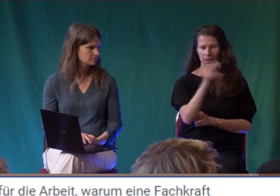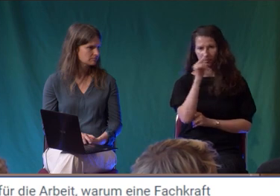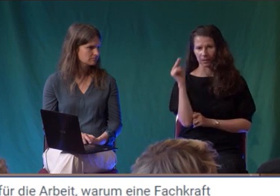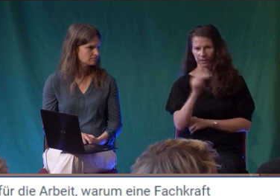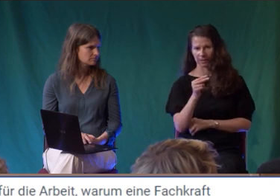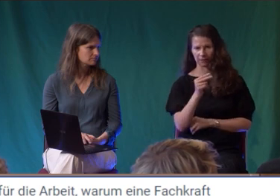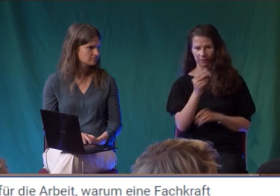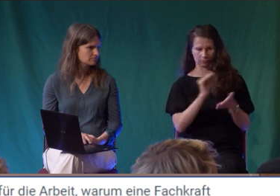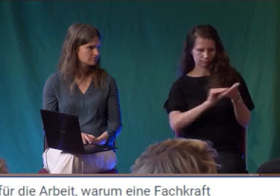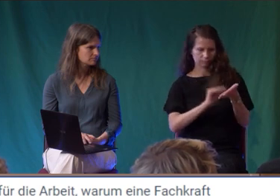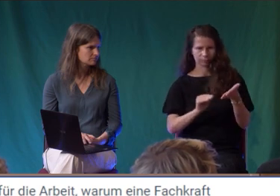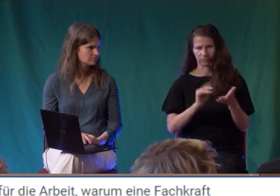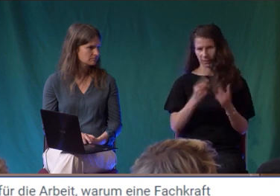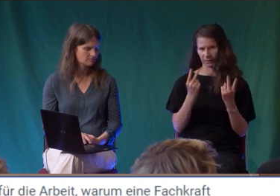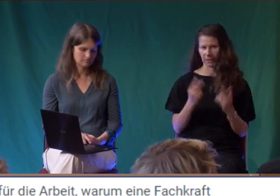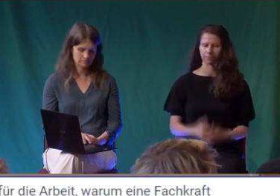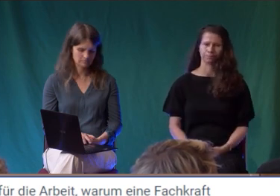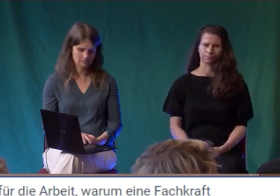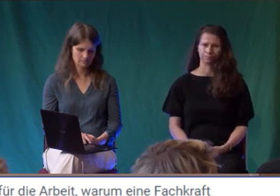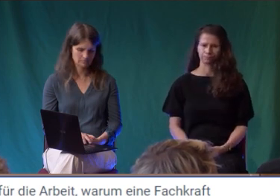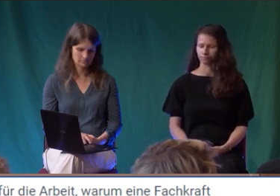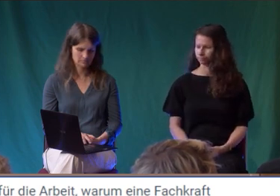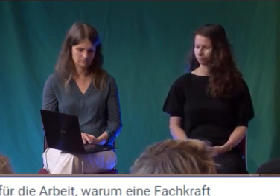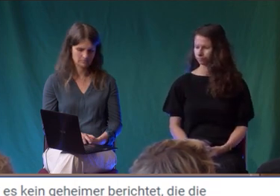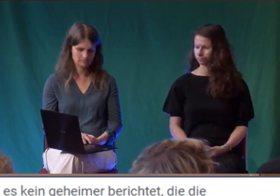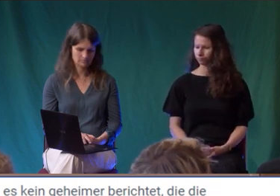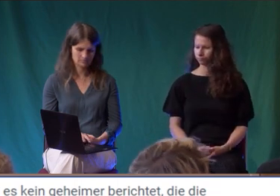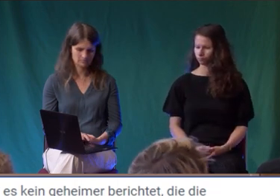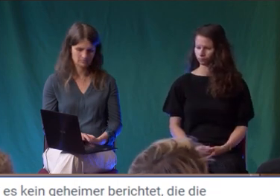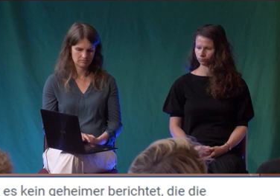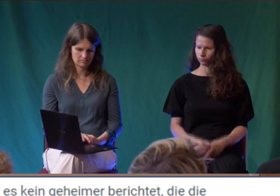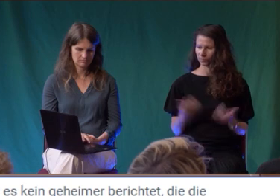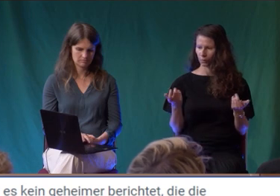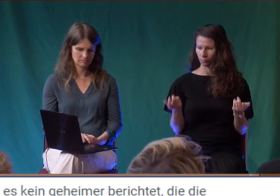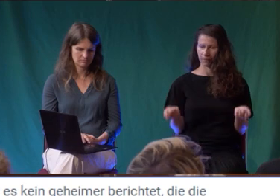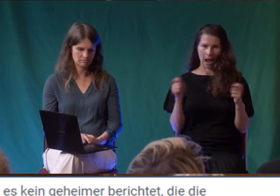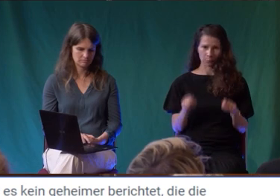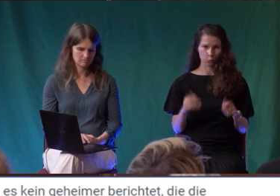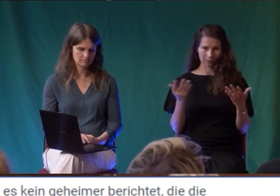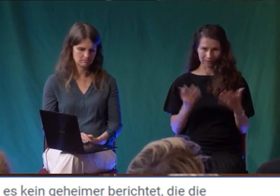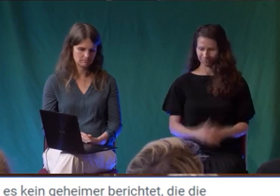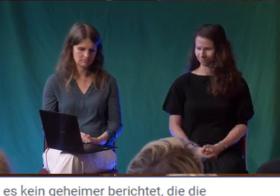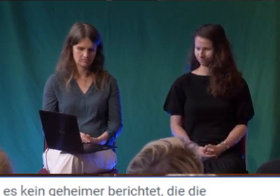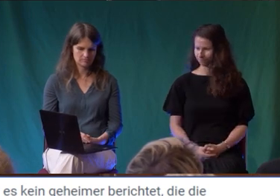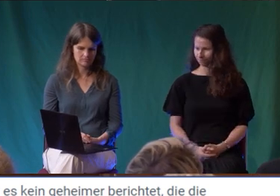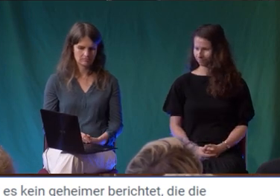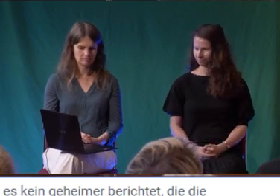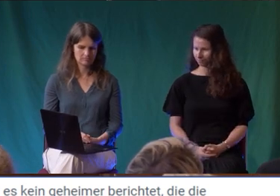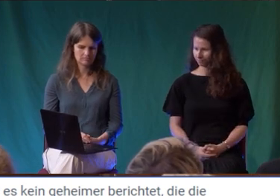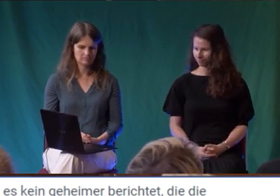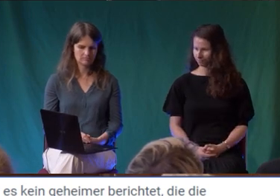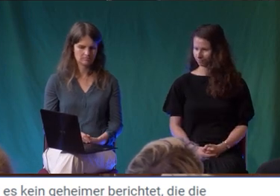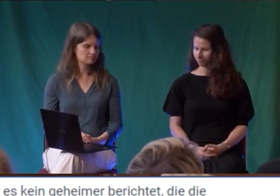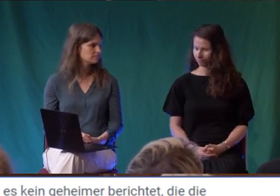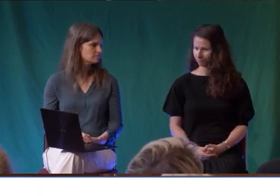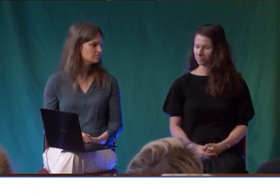reinbringen einen Bericht so abschließend habe ich hier zusammengestellt begleitete Elternschaft kann